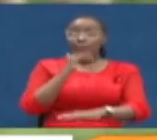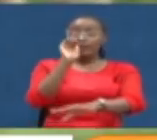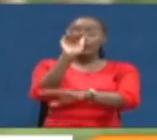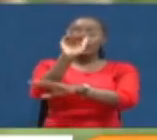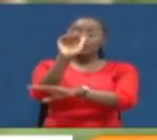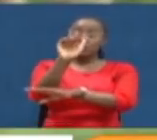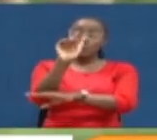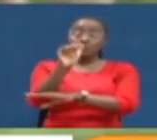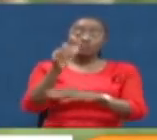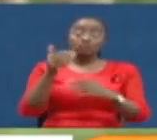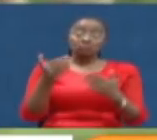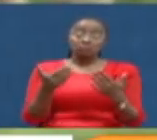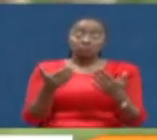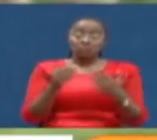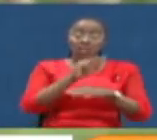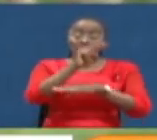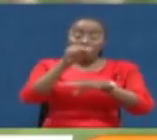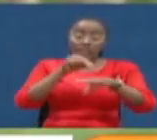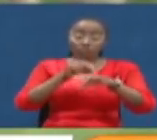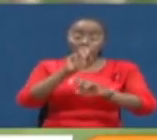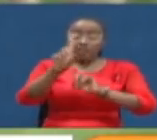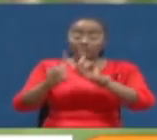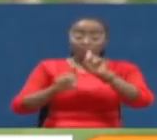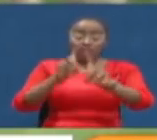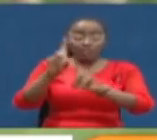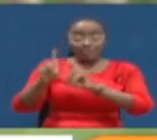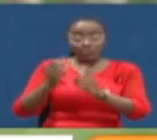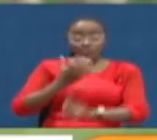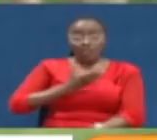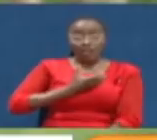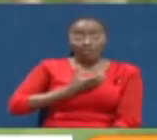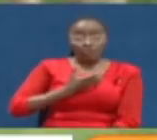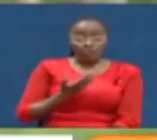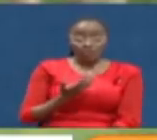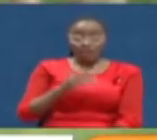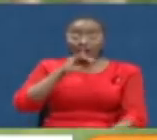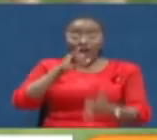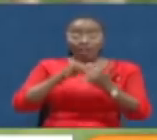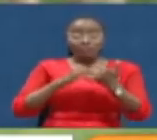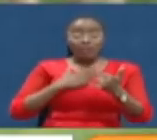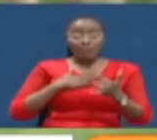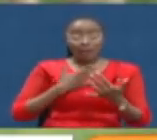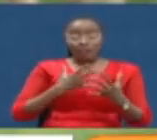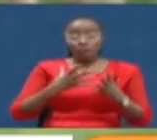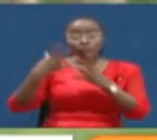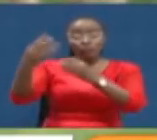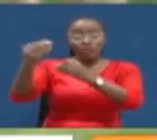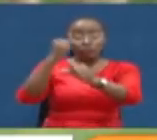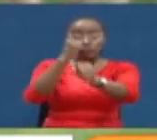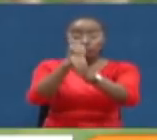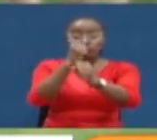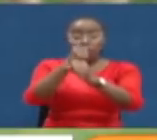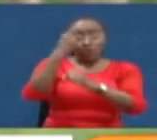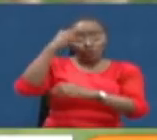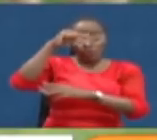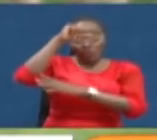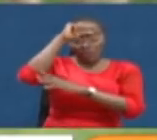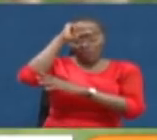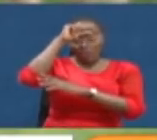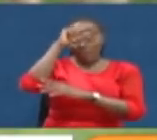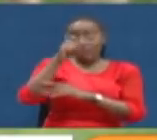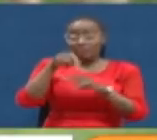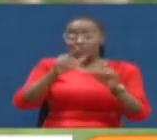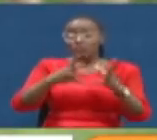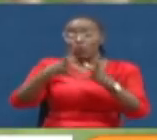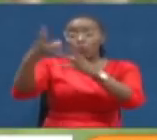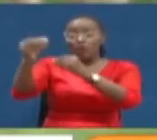requesting the National Examination Council. My husband went to do the government job and